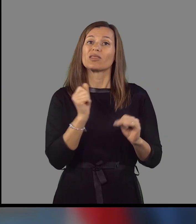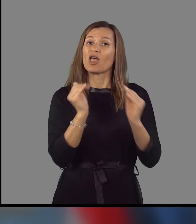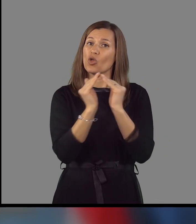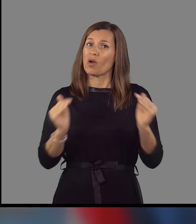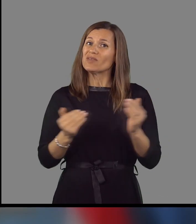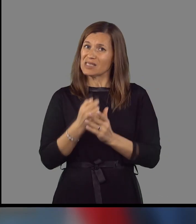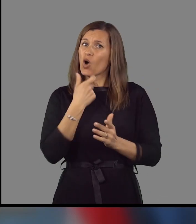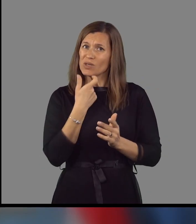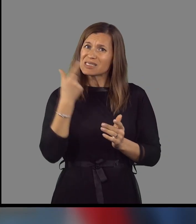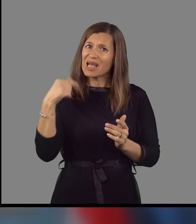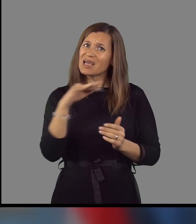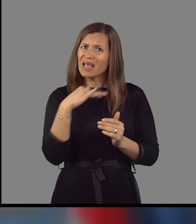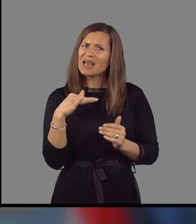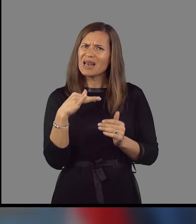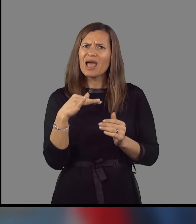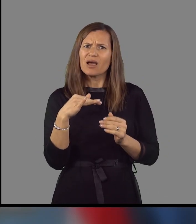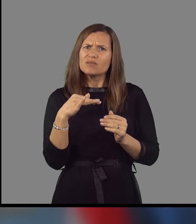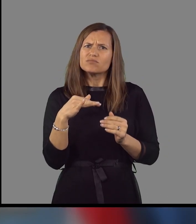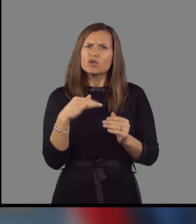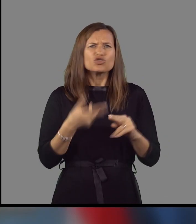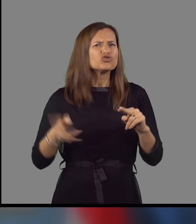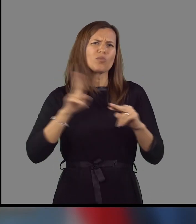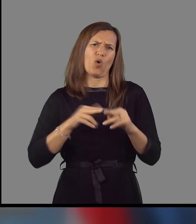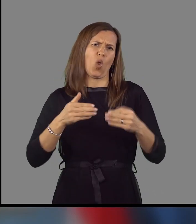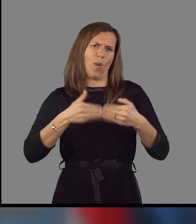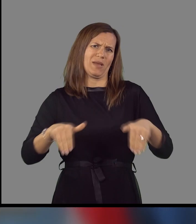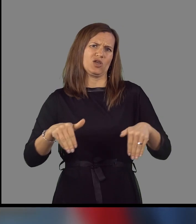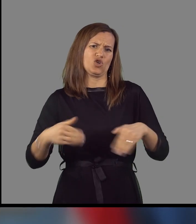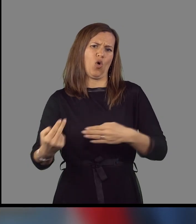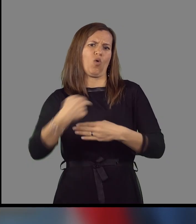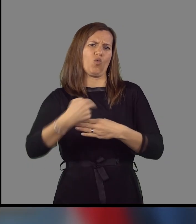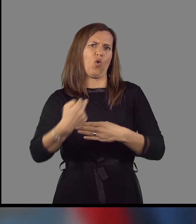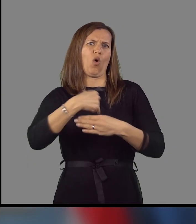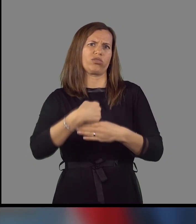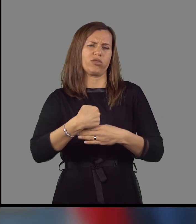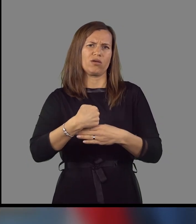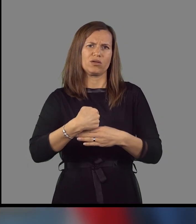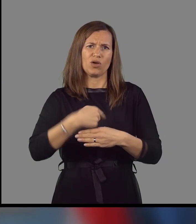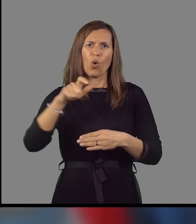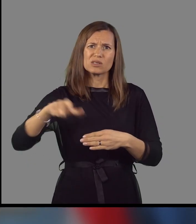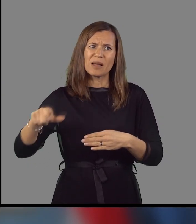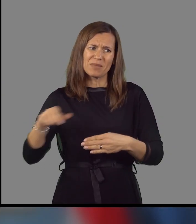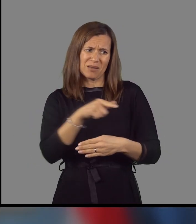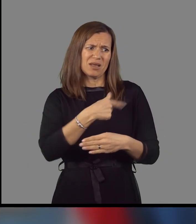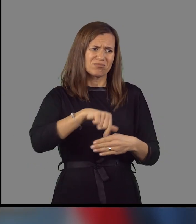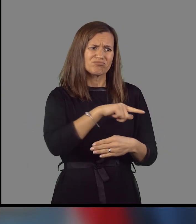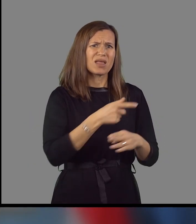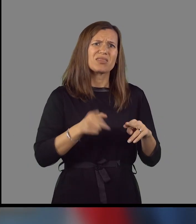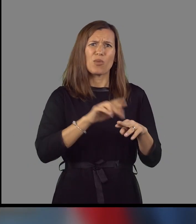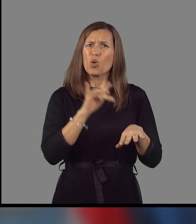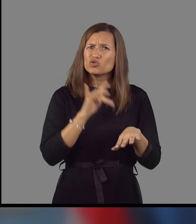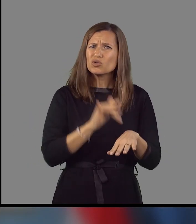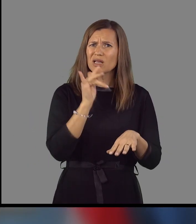smiselno opozorilo, da domovi za ostarele maksimalno omejijo vhod oseb, ki bi tej